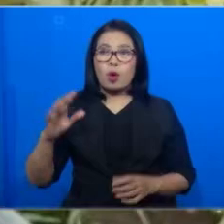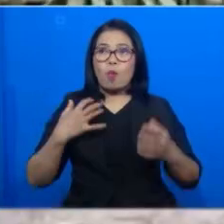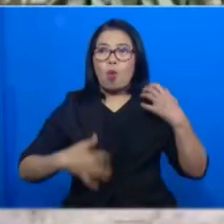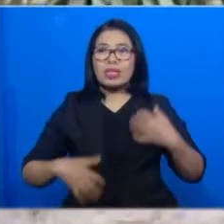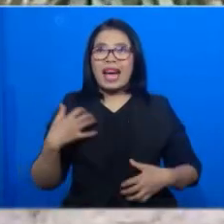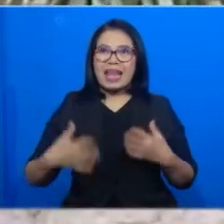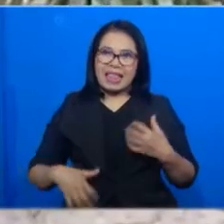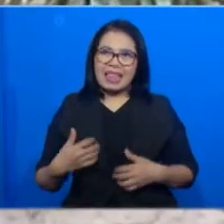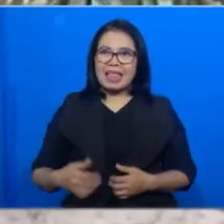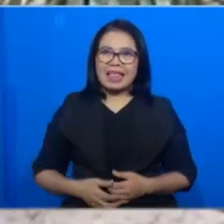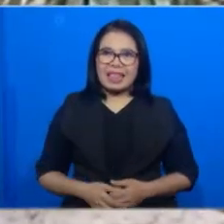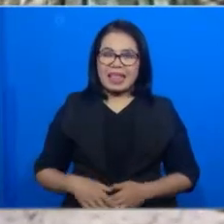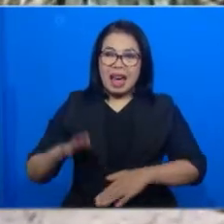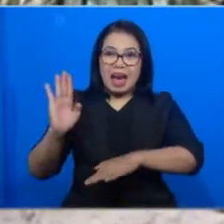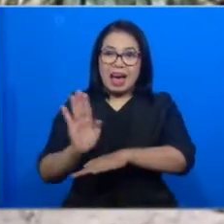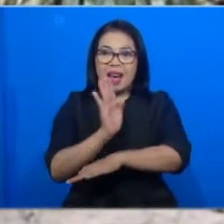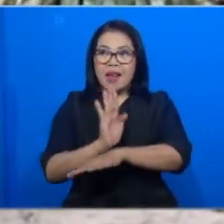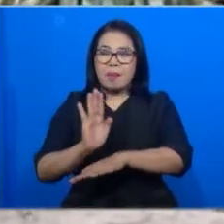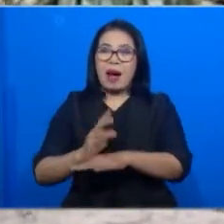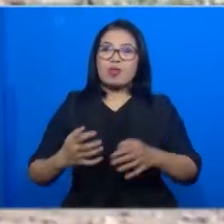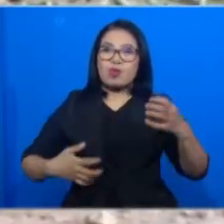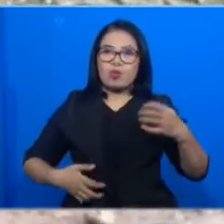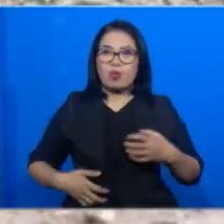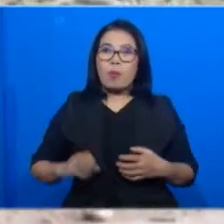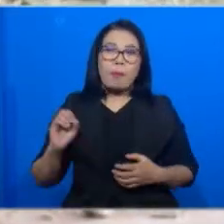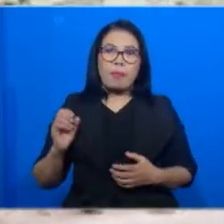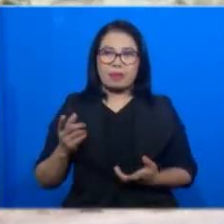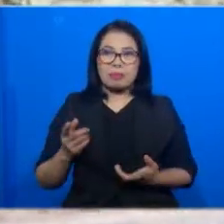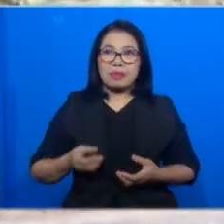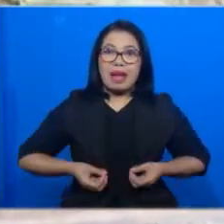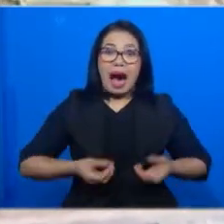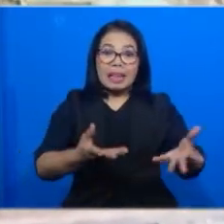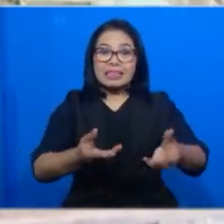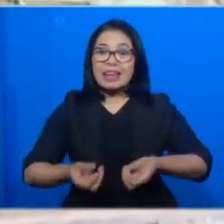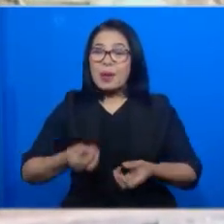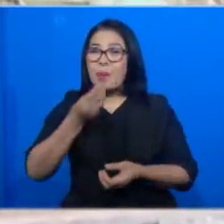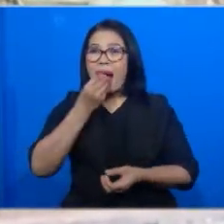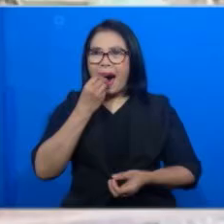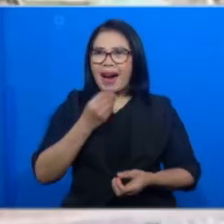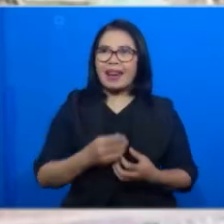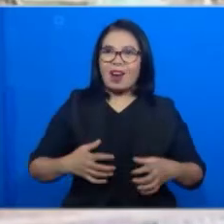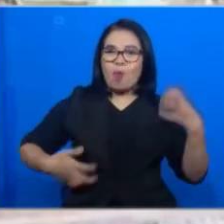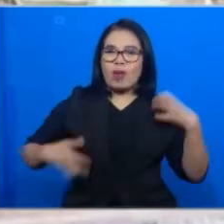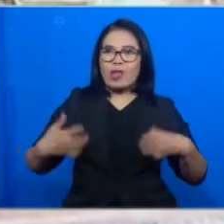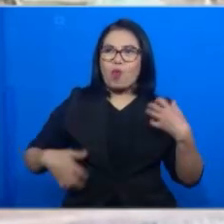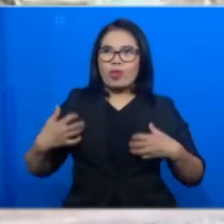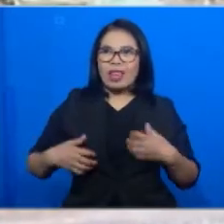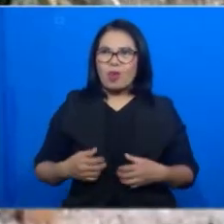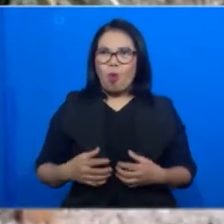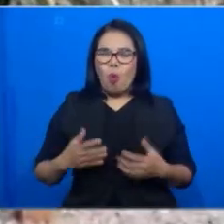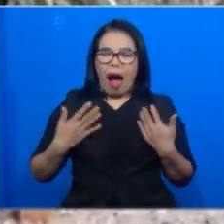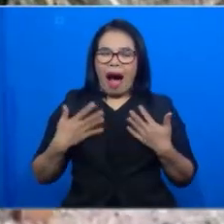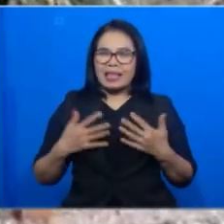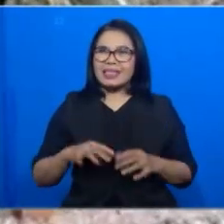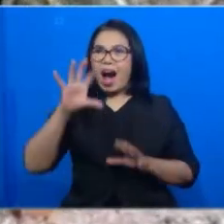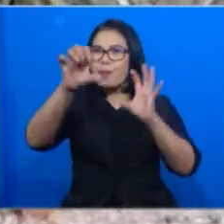Banyumas. Ini adalah tradisi Rewanda Bojana atau memberi makan kepada ratusan monyet. Monyet-monyet ini langsung memakan isi gunungan yang dibawa